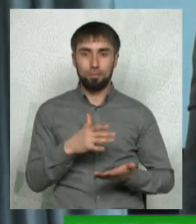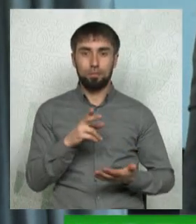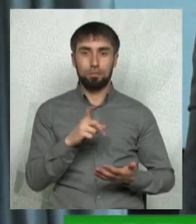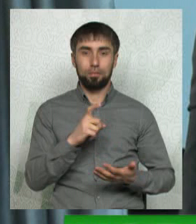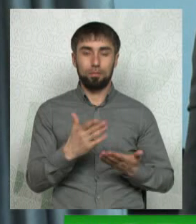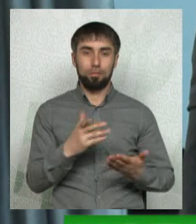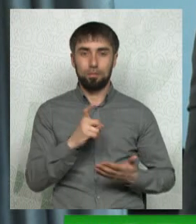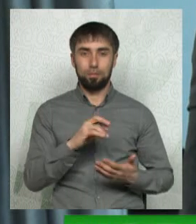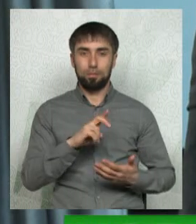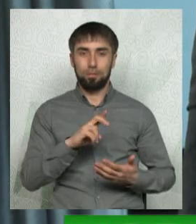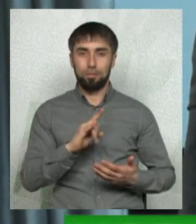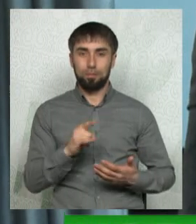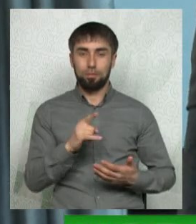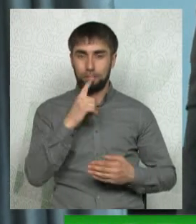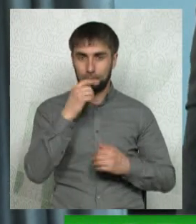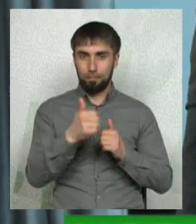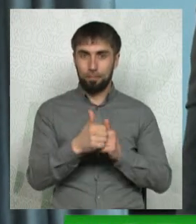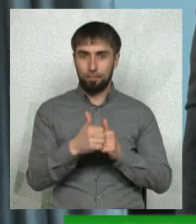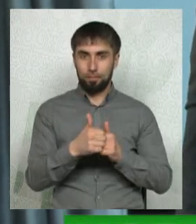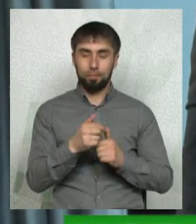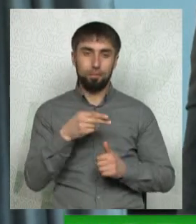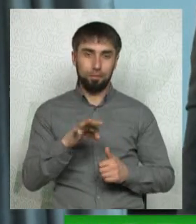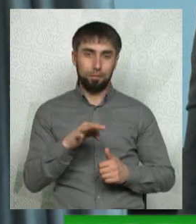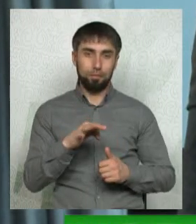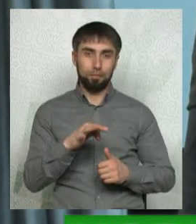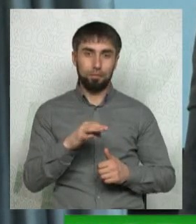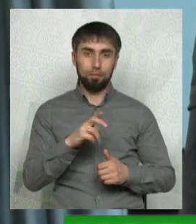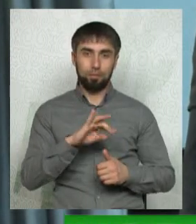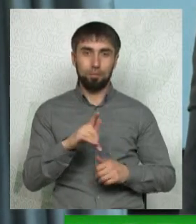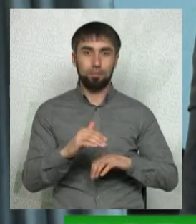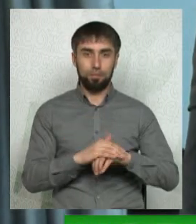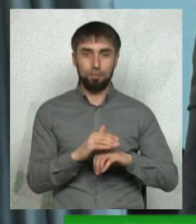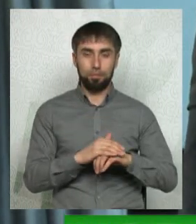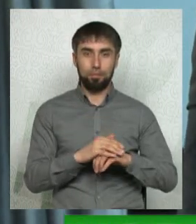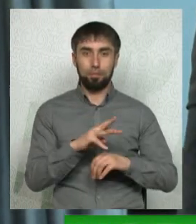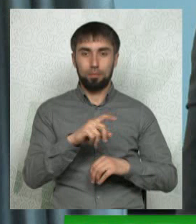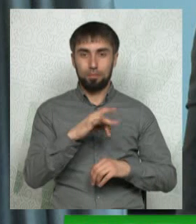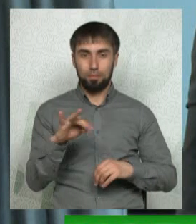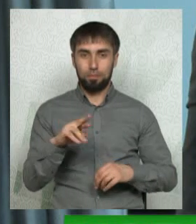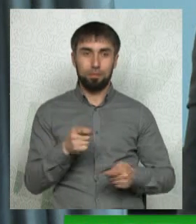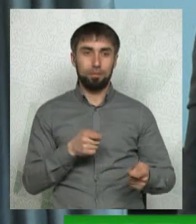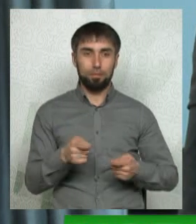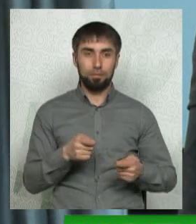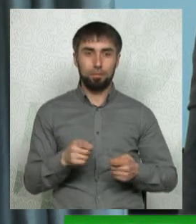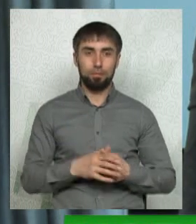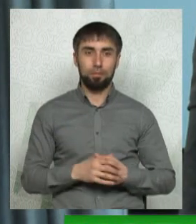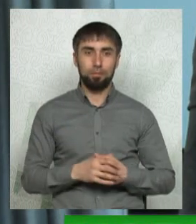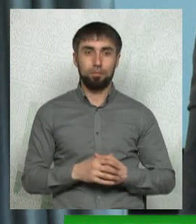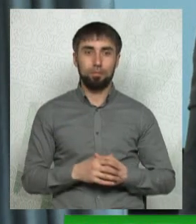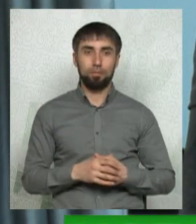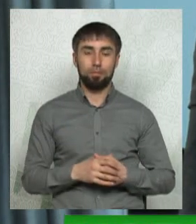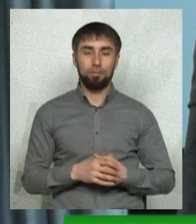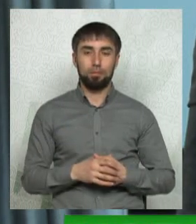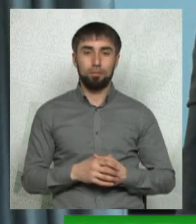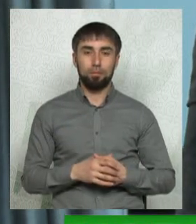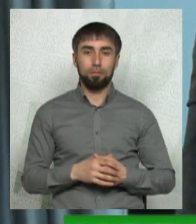бы доступности шаговой, то будьте добры, пожалуйста, мэры, руководители, бизнес,